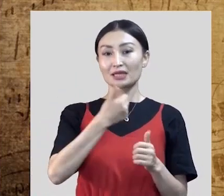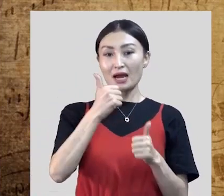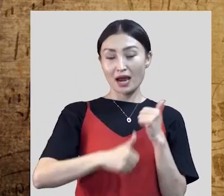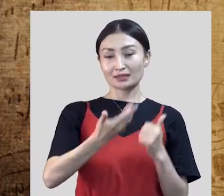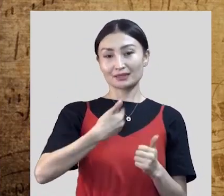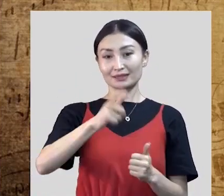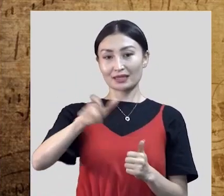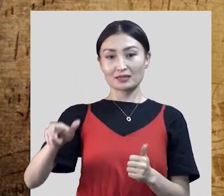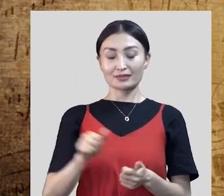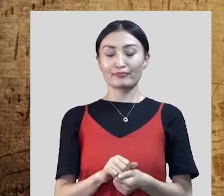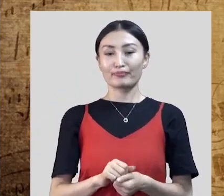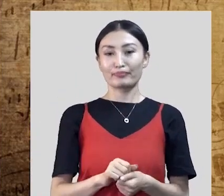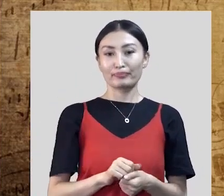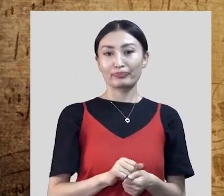нас.